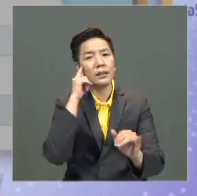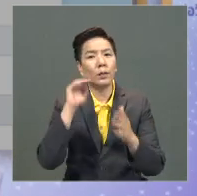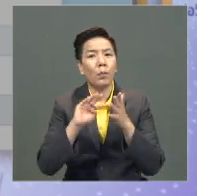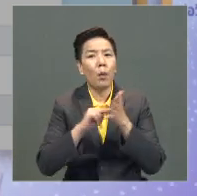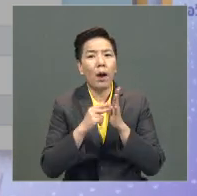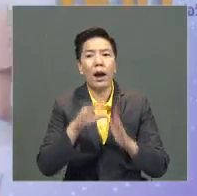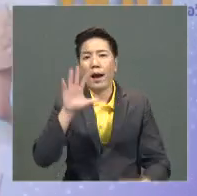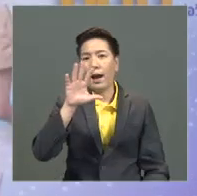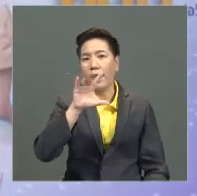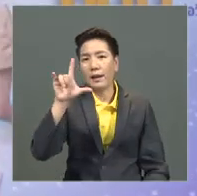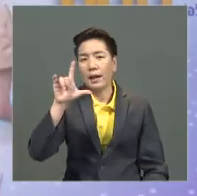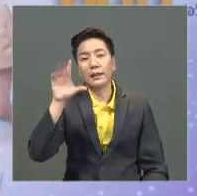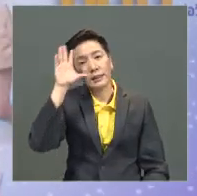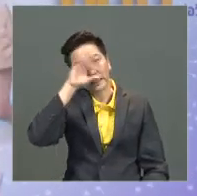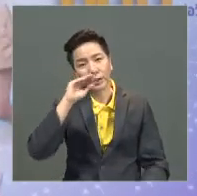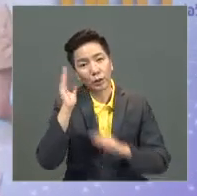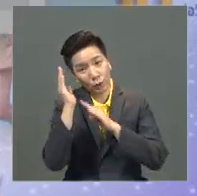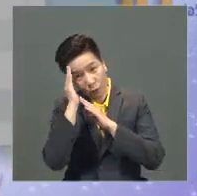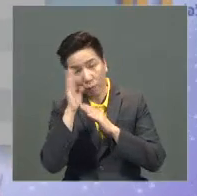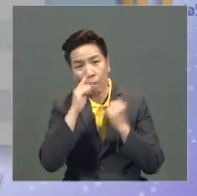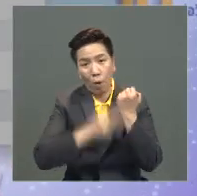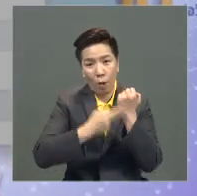มารับปั๊บก็เข้าไปจองโรงแรมได้คือต่อให้ได้สิทธิ์นะตอนนี้เนี่ยก็ไม่ได้ว่าไม่ได้หมายความว่าคุณจะได้ใช้สิทธิ์ด้วยซ้ำบ่ายเพราะว่าเสร็จเนี่ยเขาจะเปิดว่ามัน5ล้าน 15